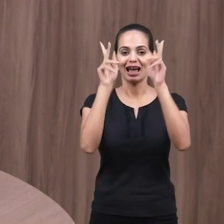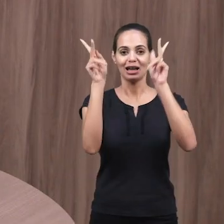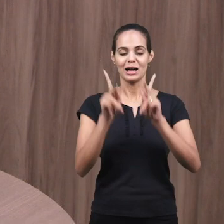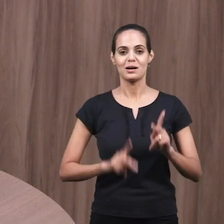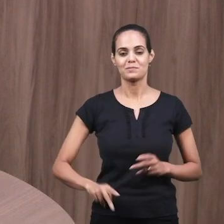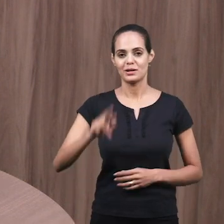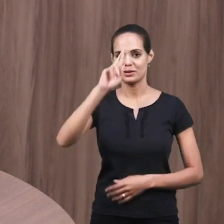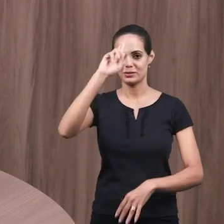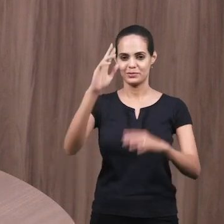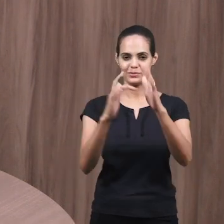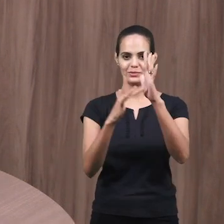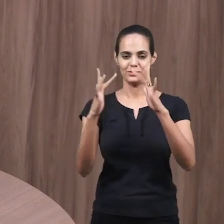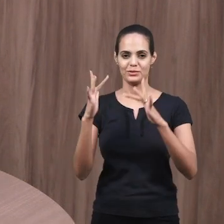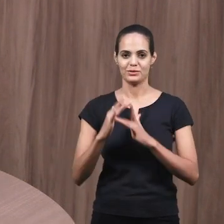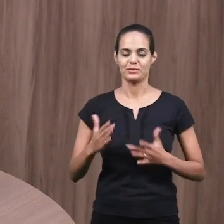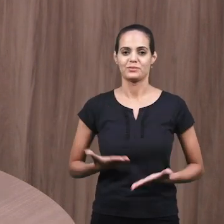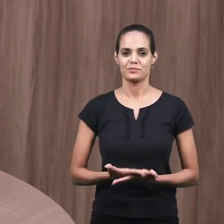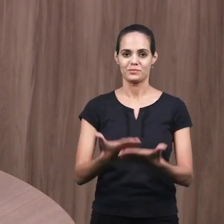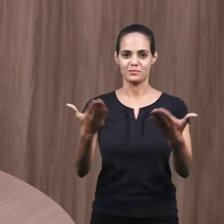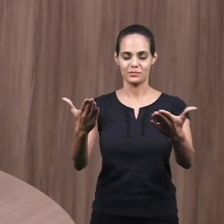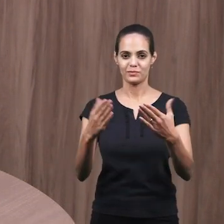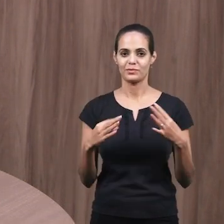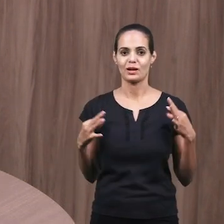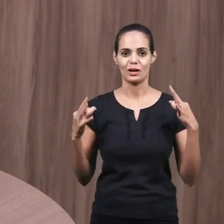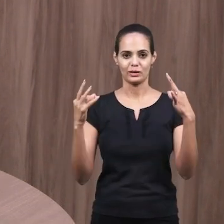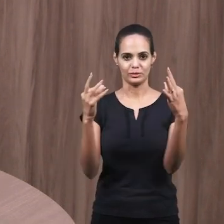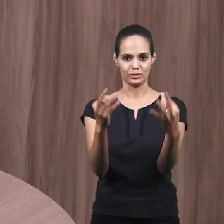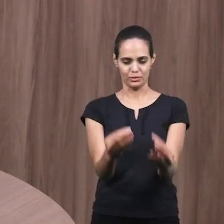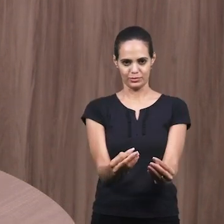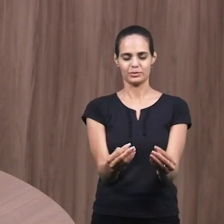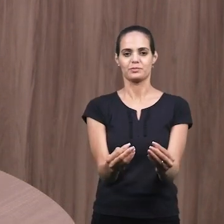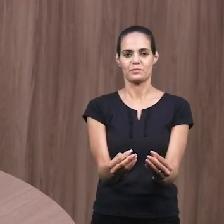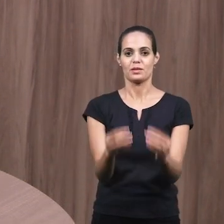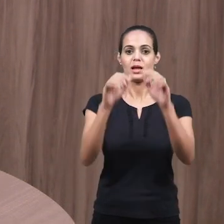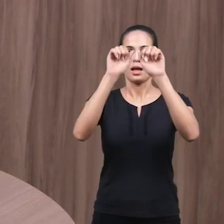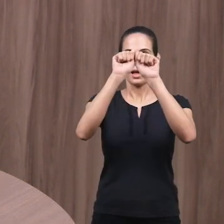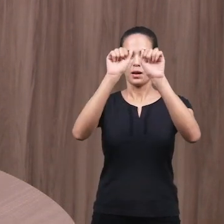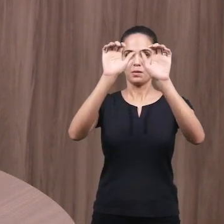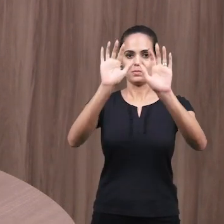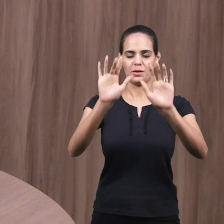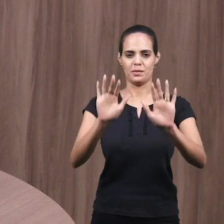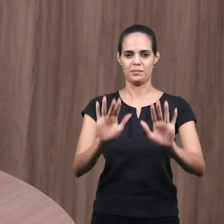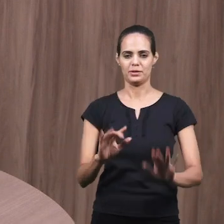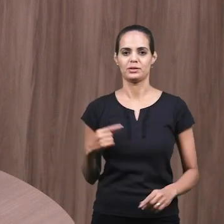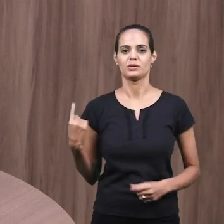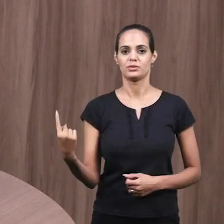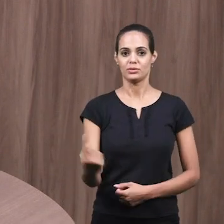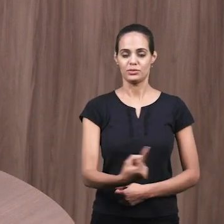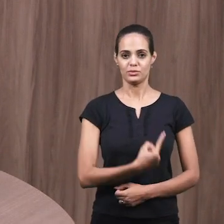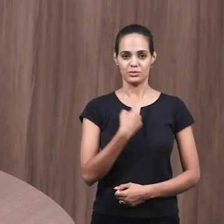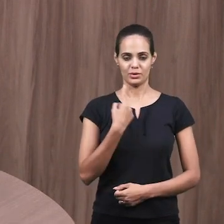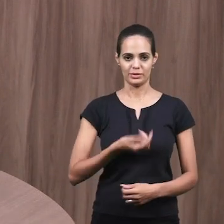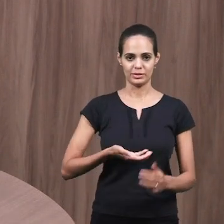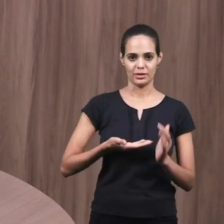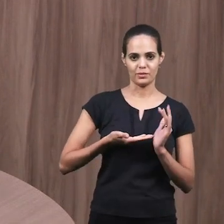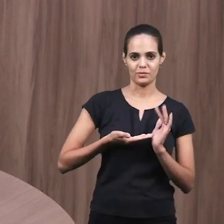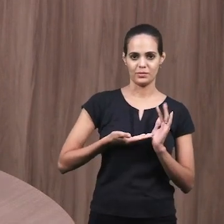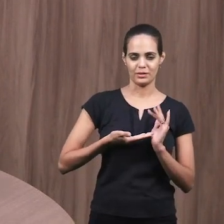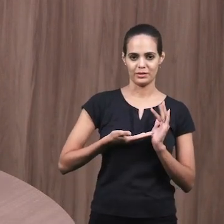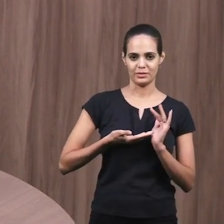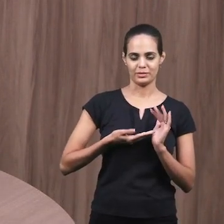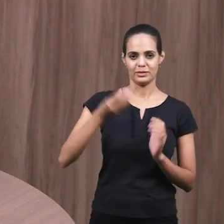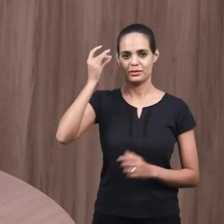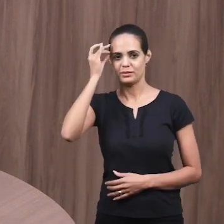La paix du Seigneur à tous. C'est une bénédiction être ici et avoir notre